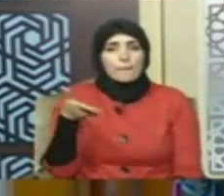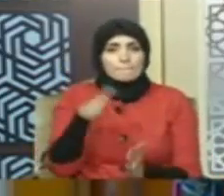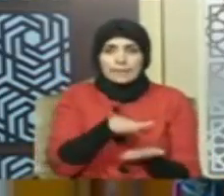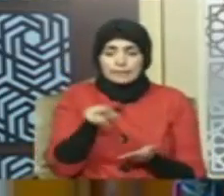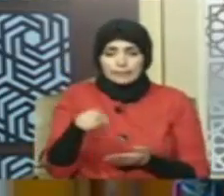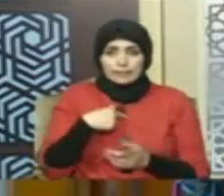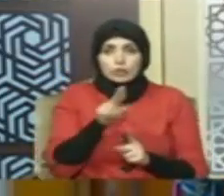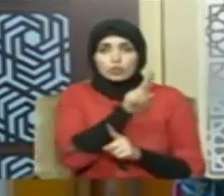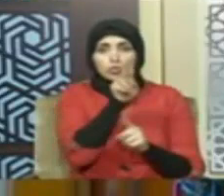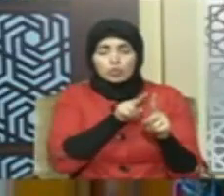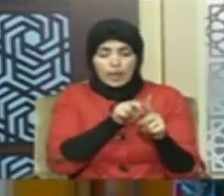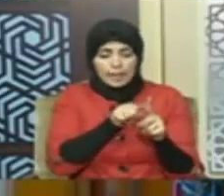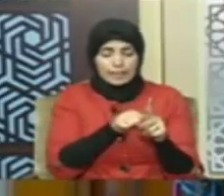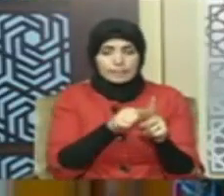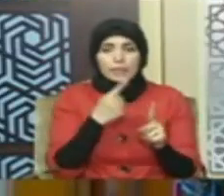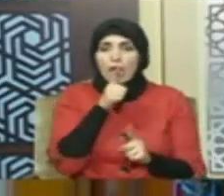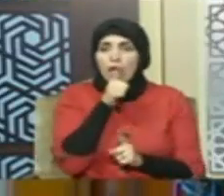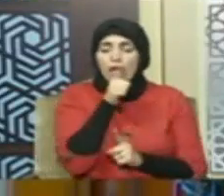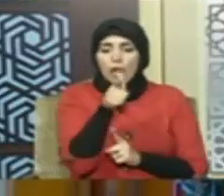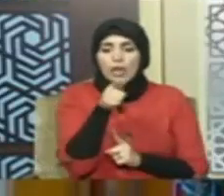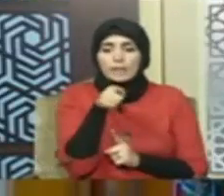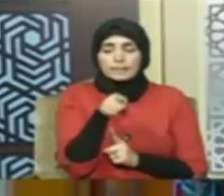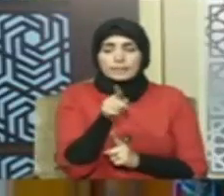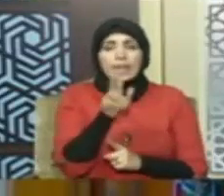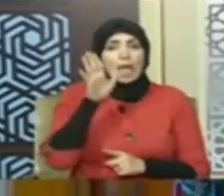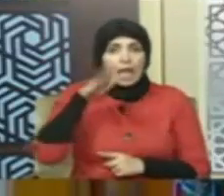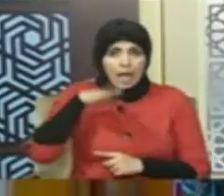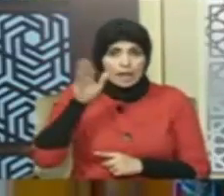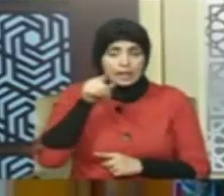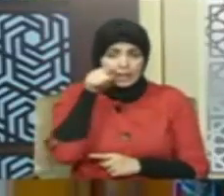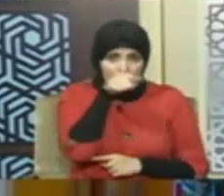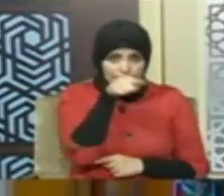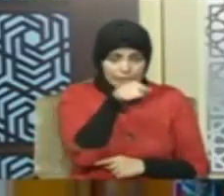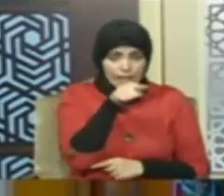هل أنت مؤمن يا إمام؟